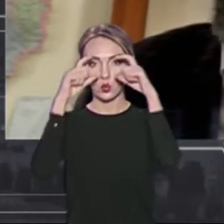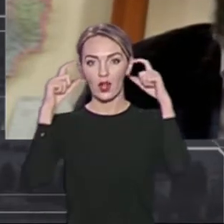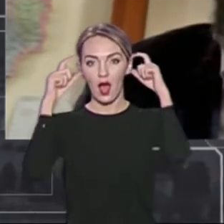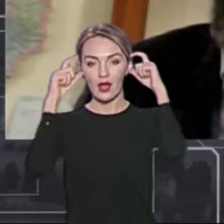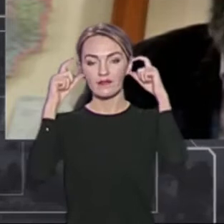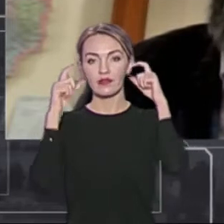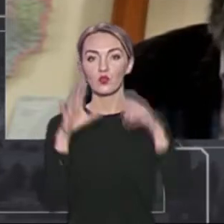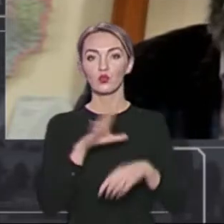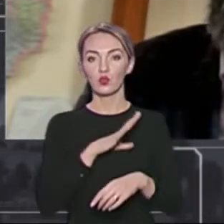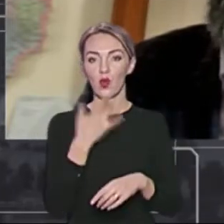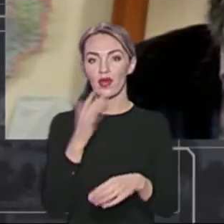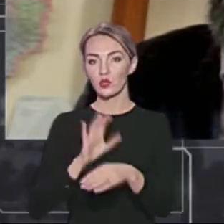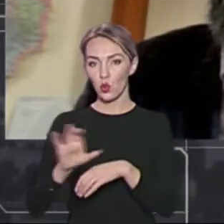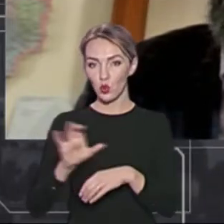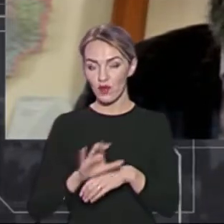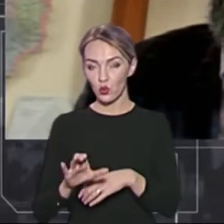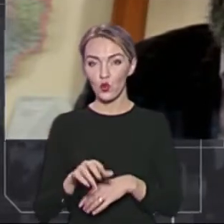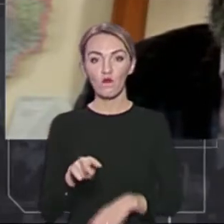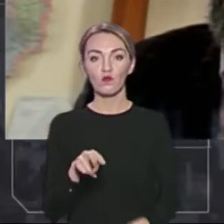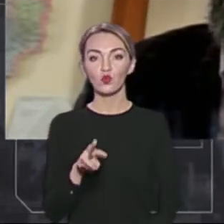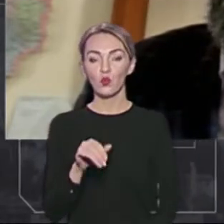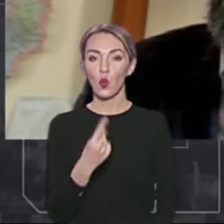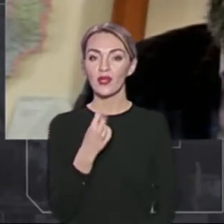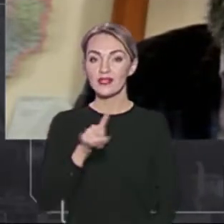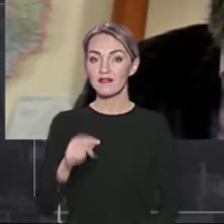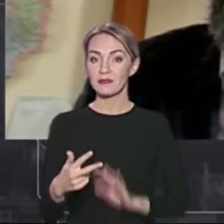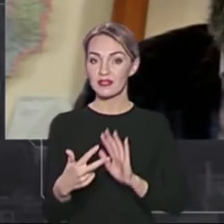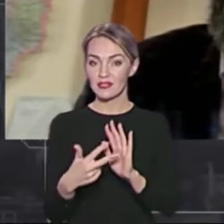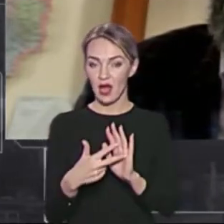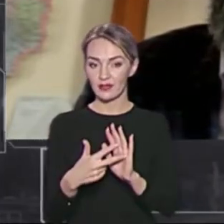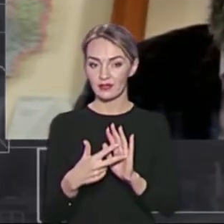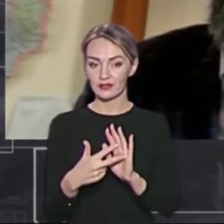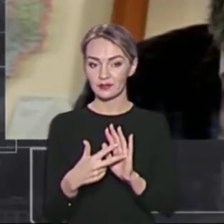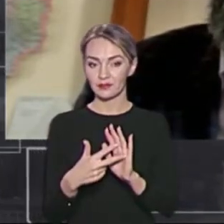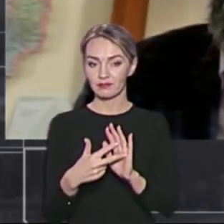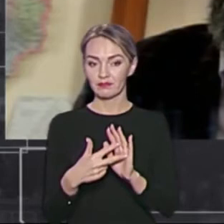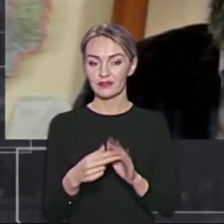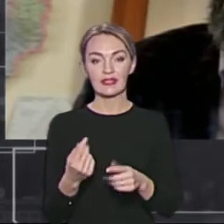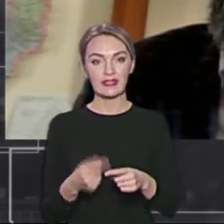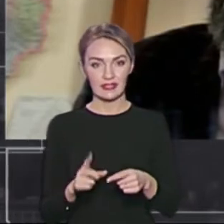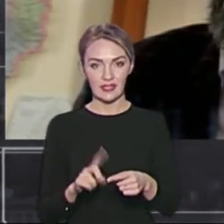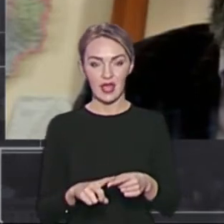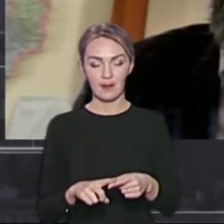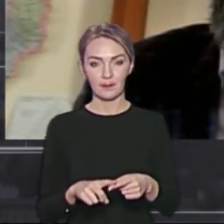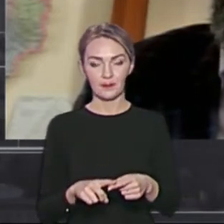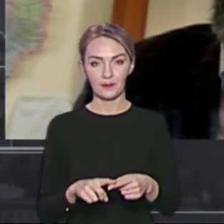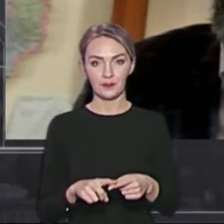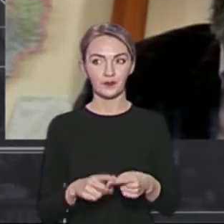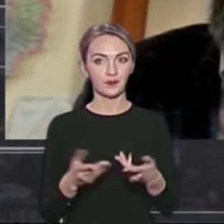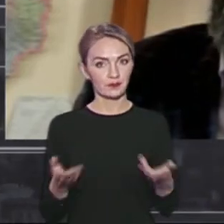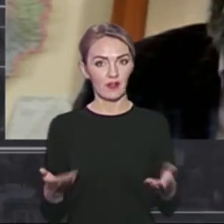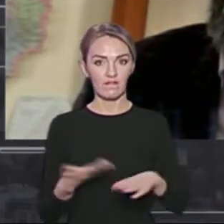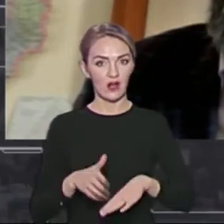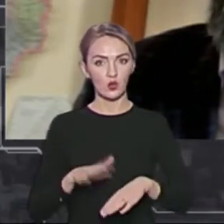окулярів було експортовано, у лютому 1,8, 0,3 і 1,8 – це, ну,